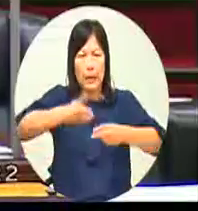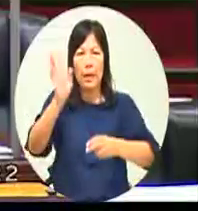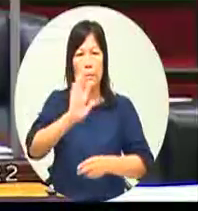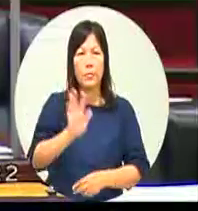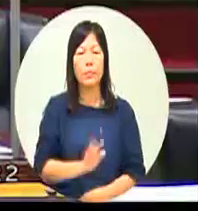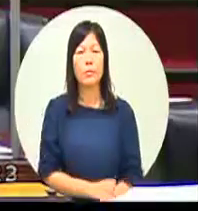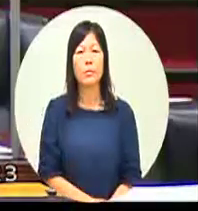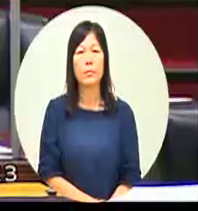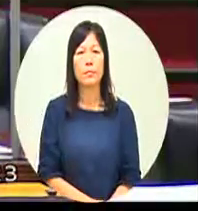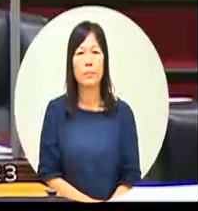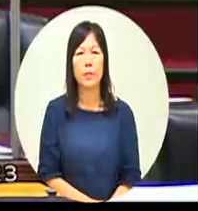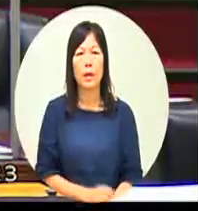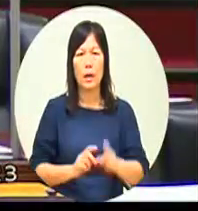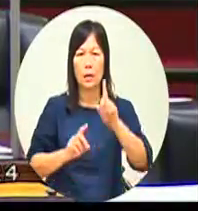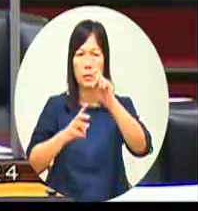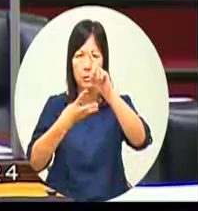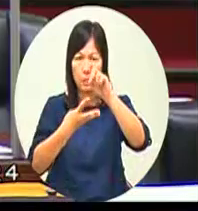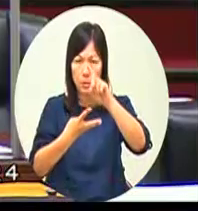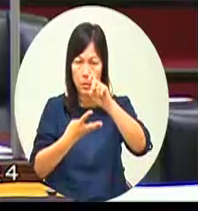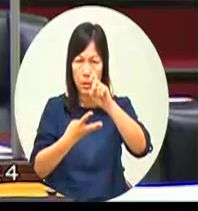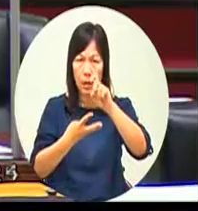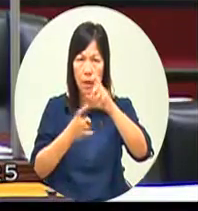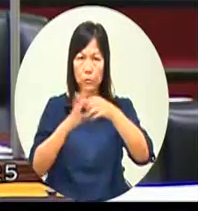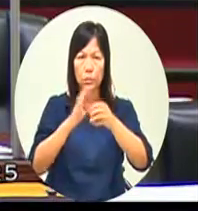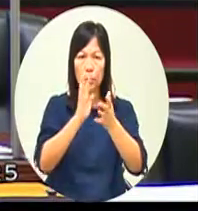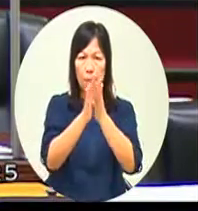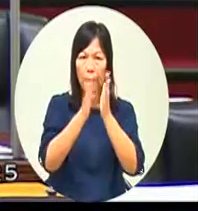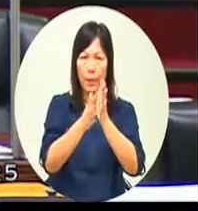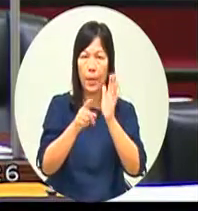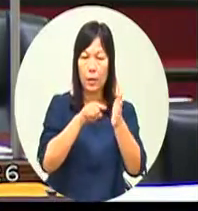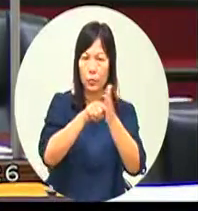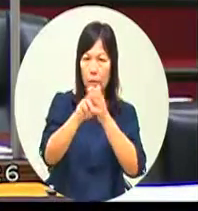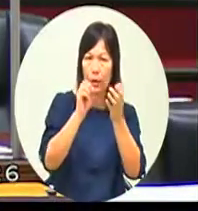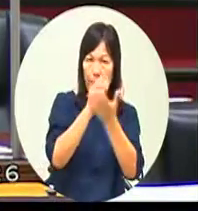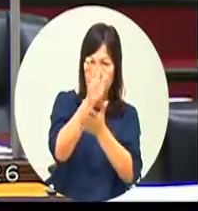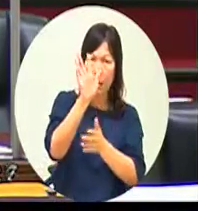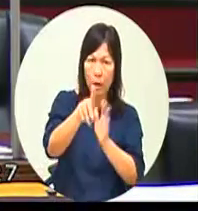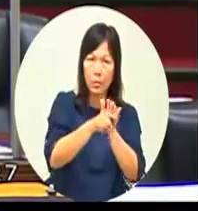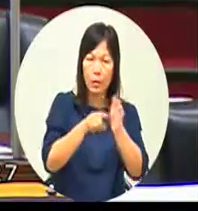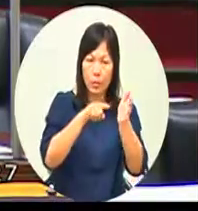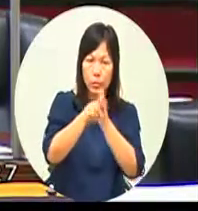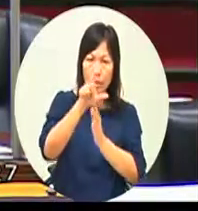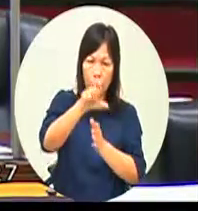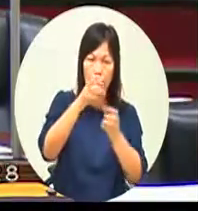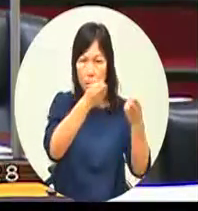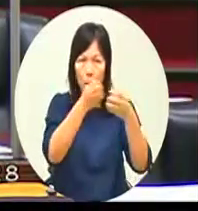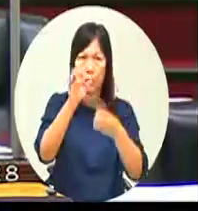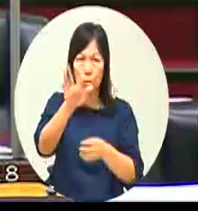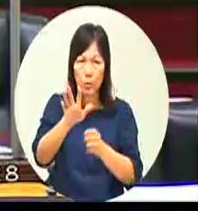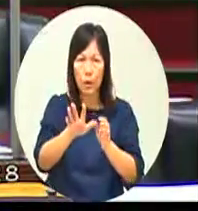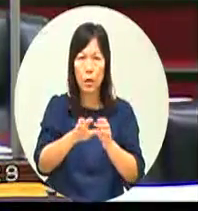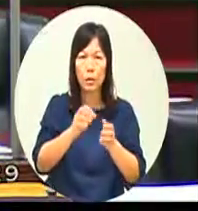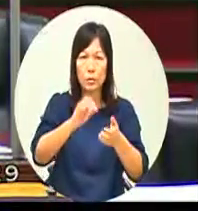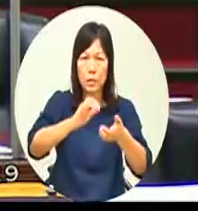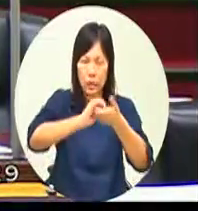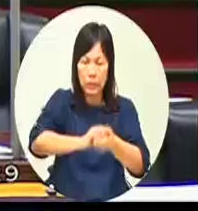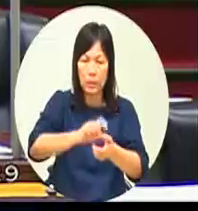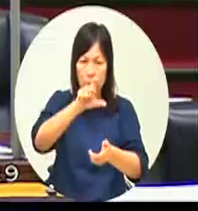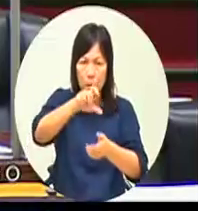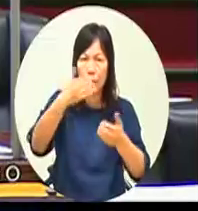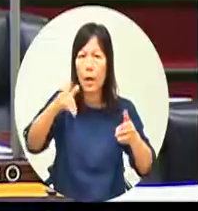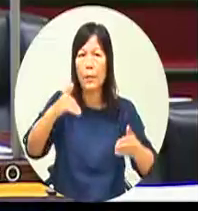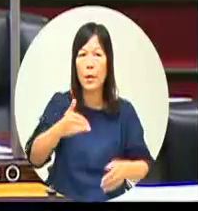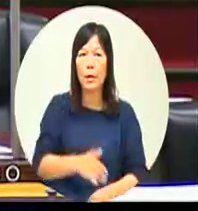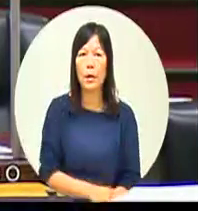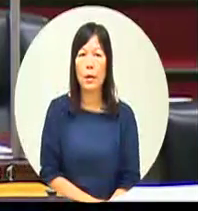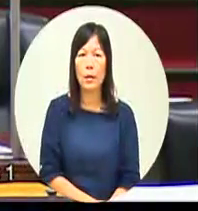长，11月11日我们就有排专案报告或专题讨论了，因为这个还没定题目，有